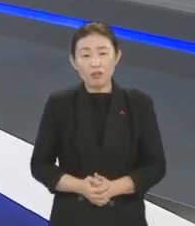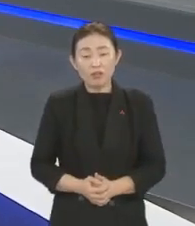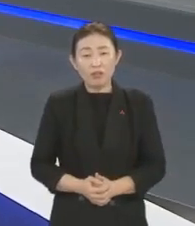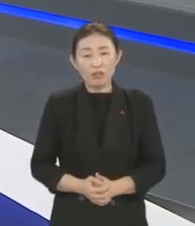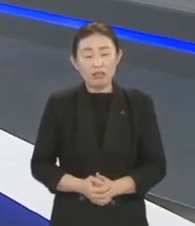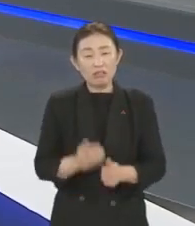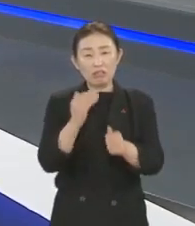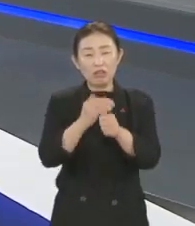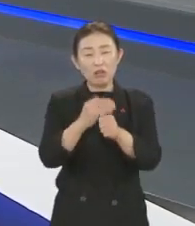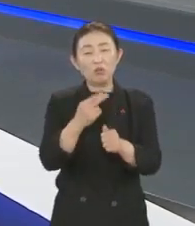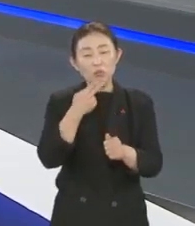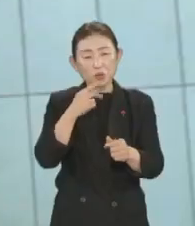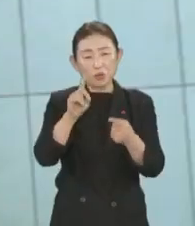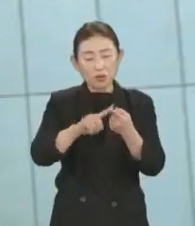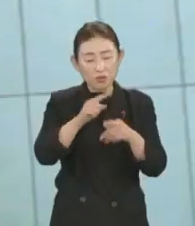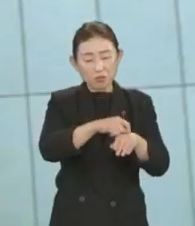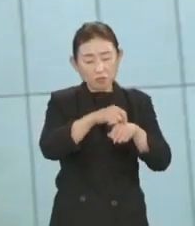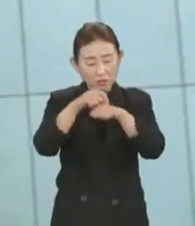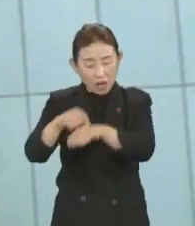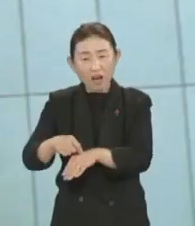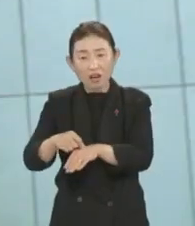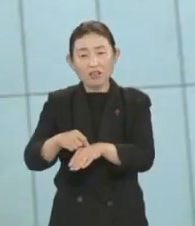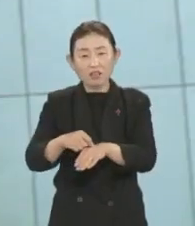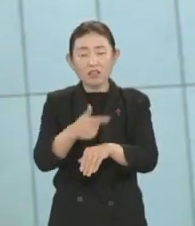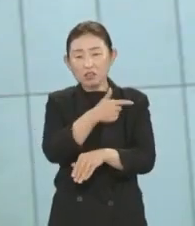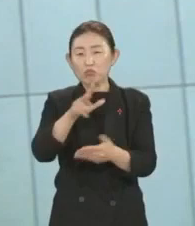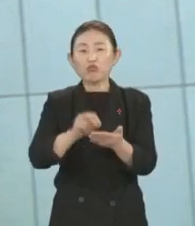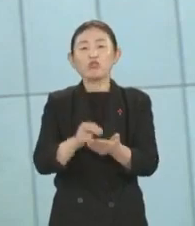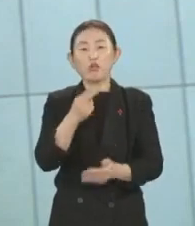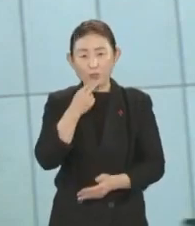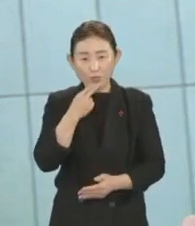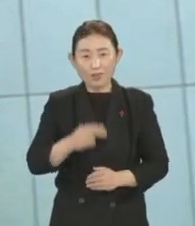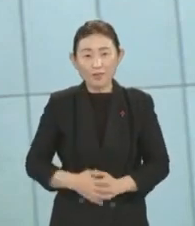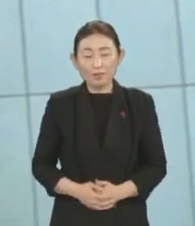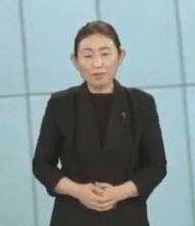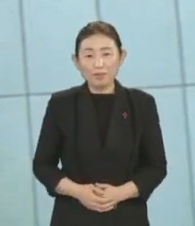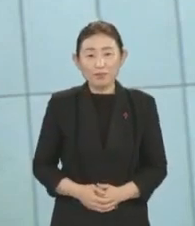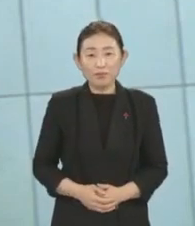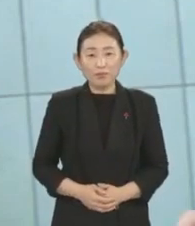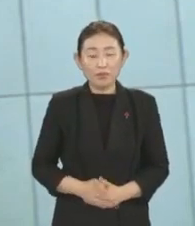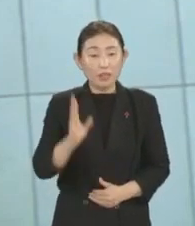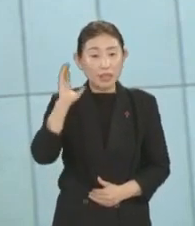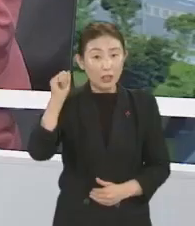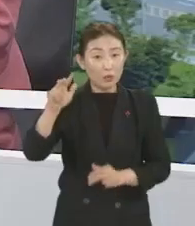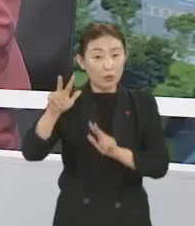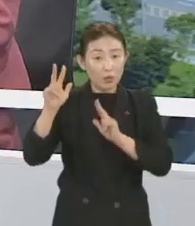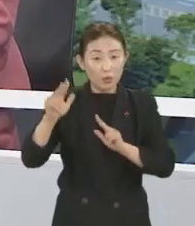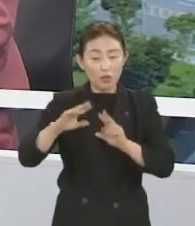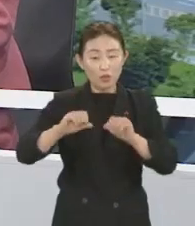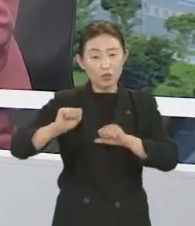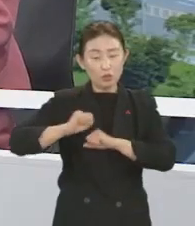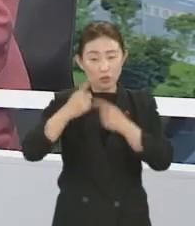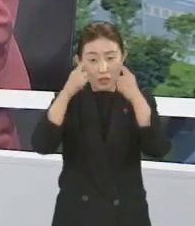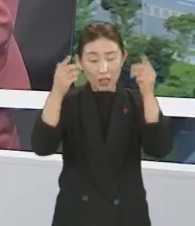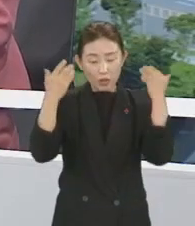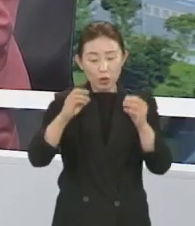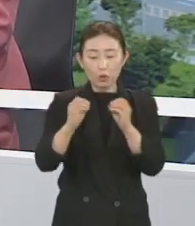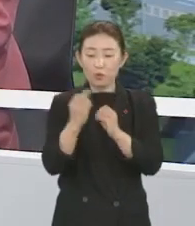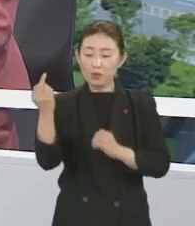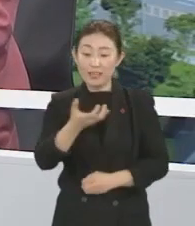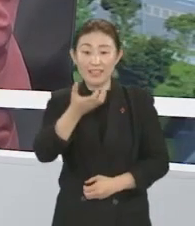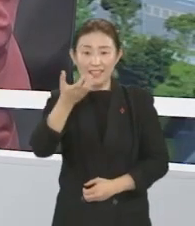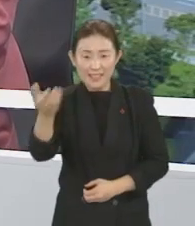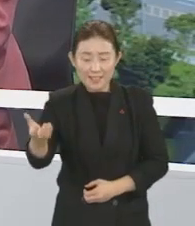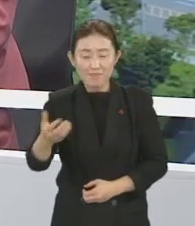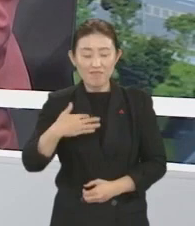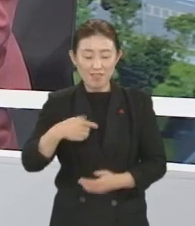그래요. 하기 때문에 저는 큰 문제가 없다 이렇게 봅니다. 네, 지사님, 대통령 공약인 육사 논산 이전에 대해서 강력한